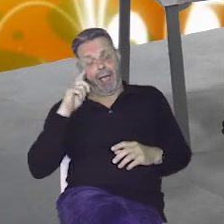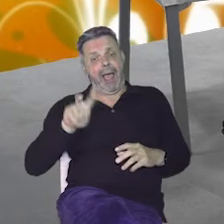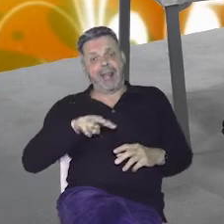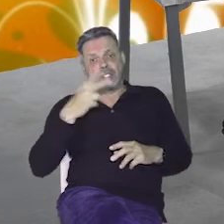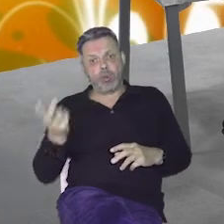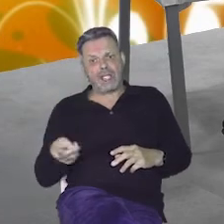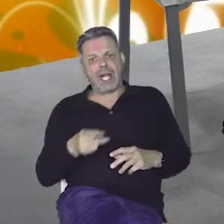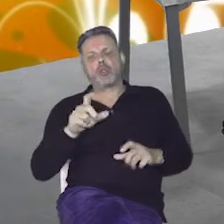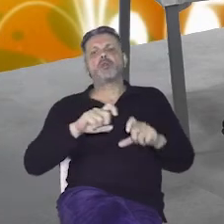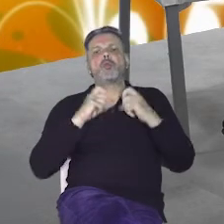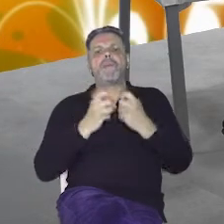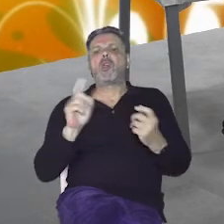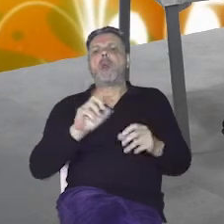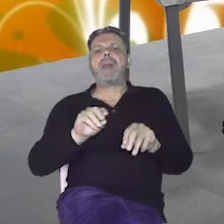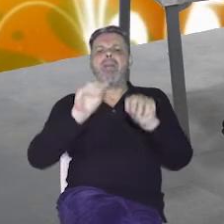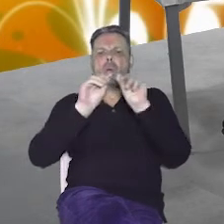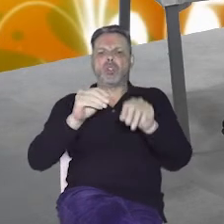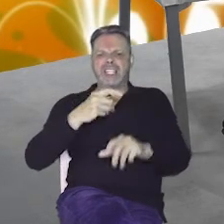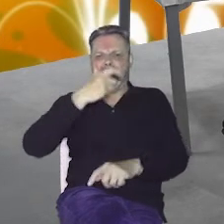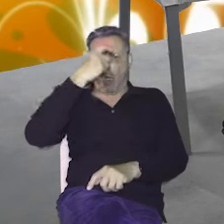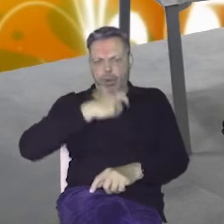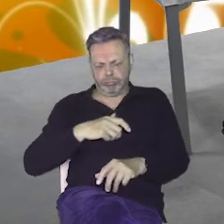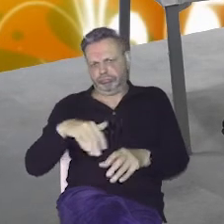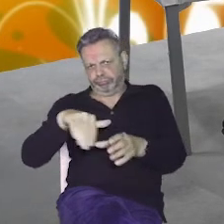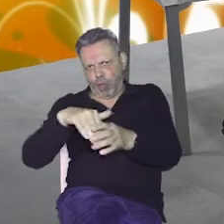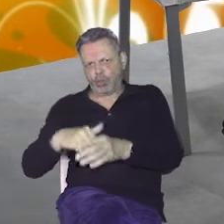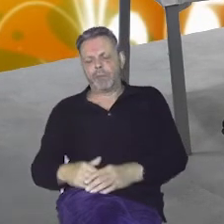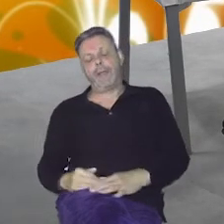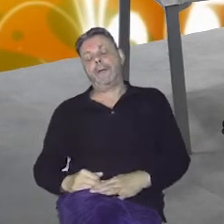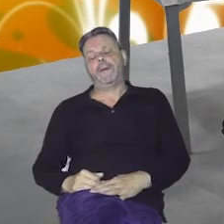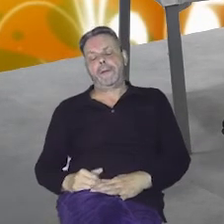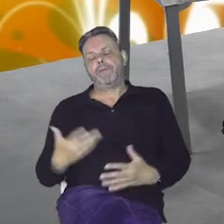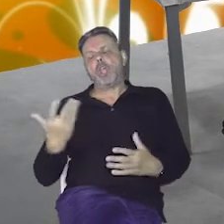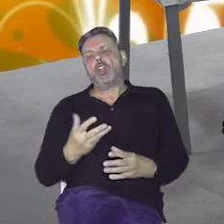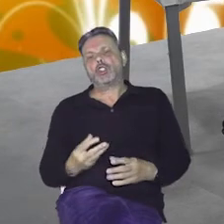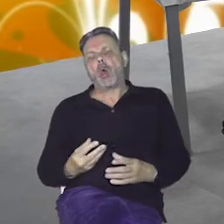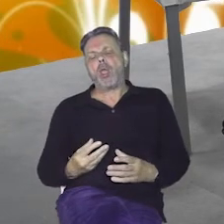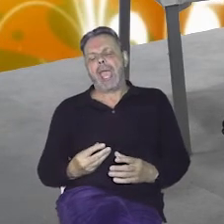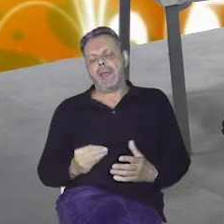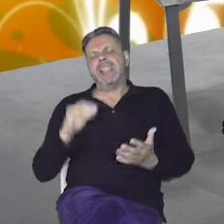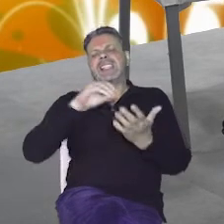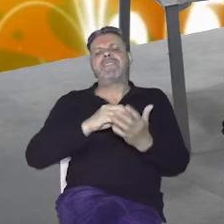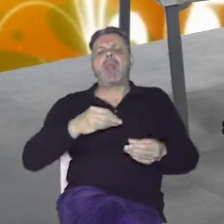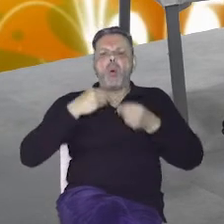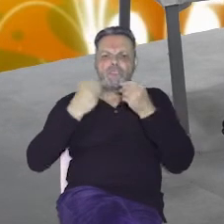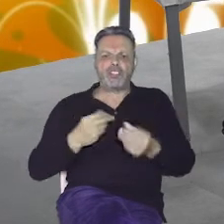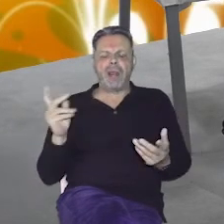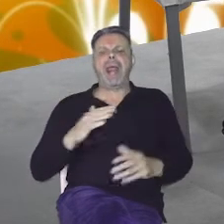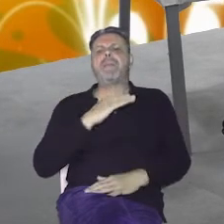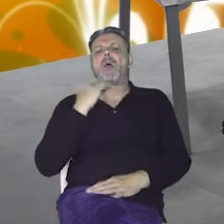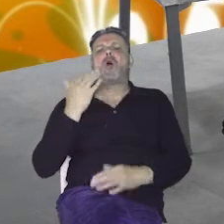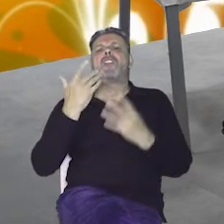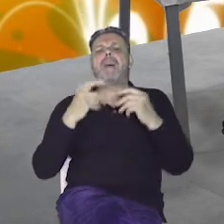su domovi koji nemaju educirano osoblje, što je sve navedeno u ovom izvješću, koji nemaju dovoljan